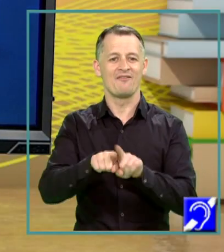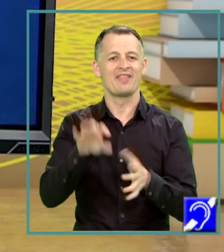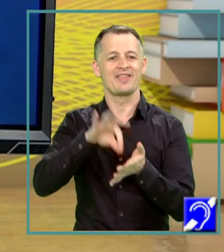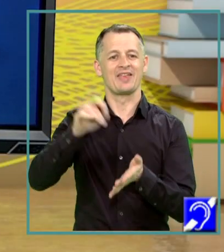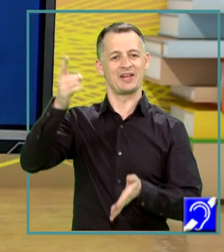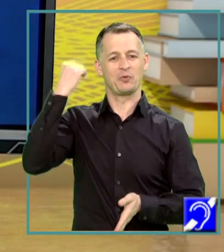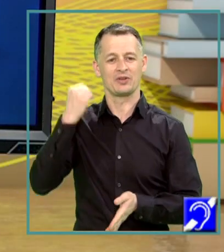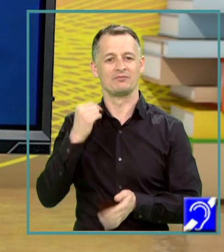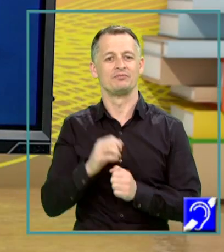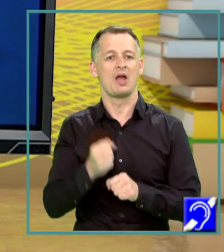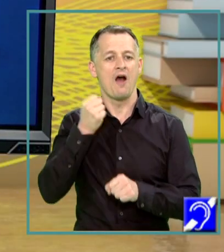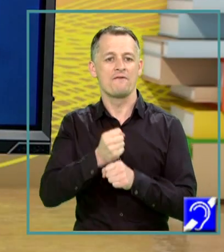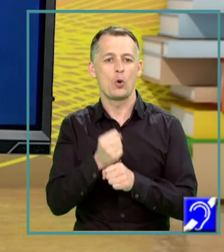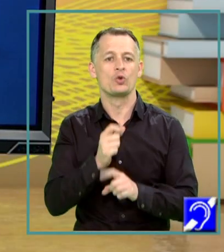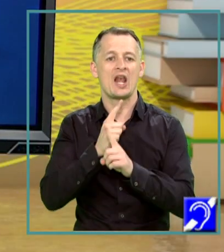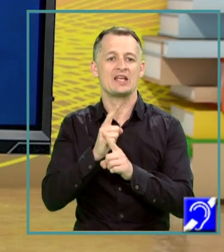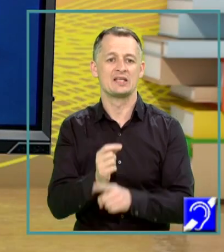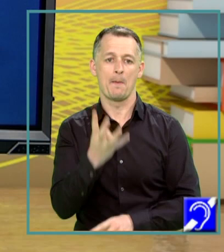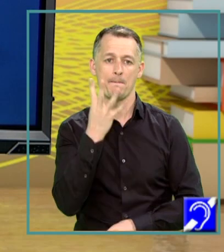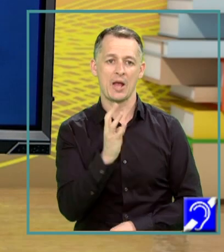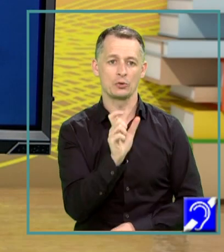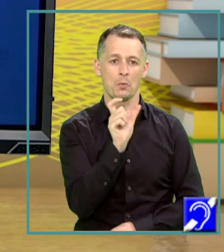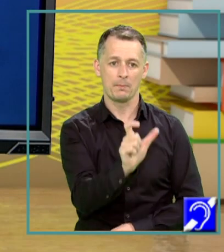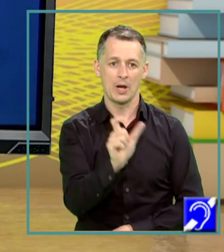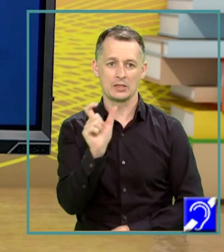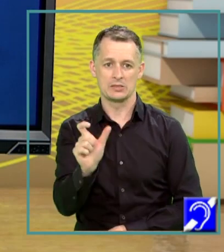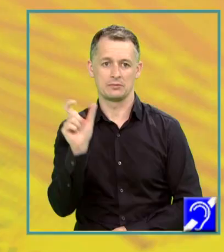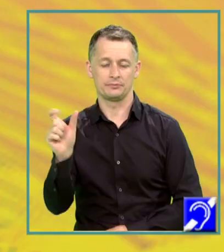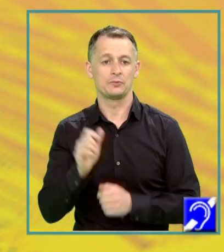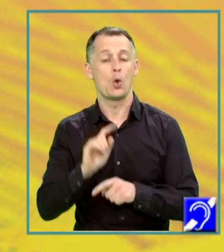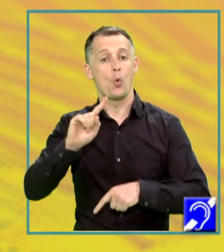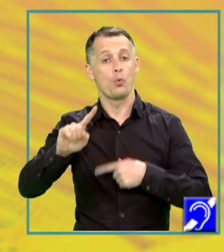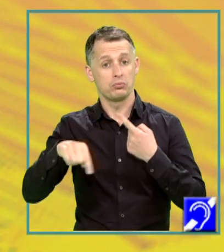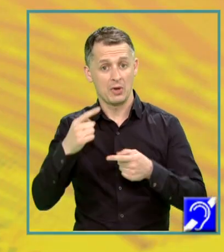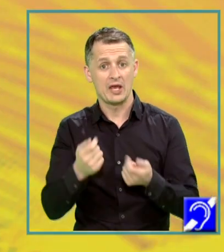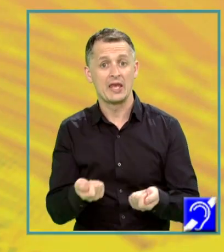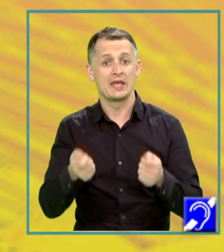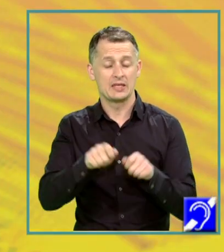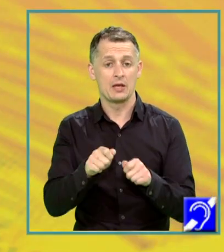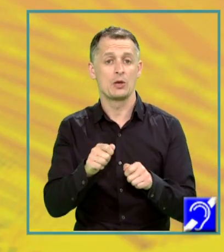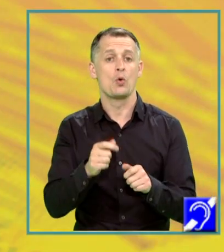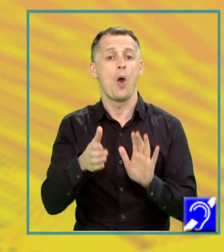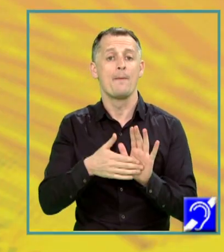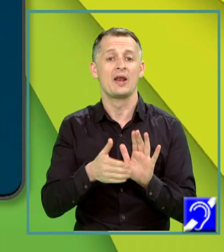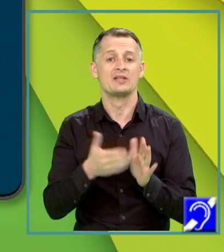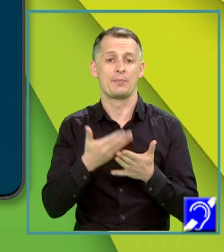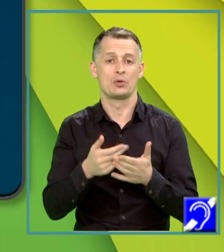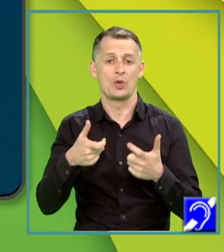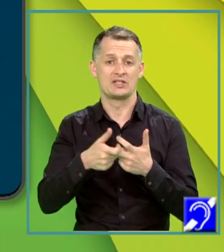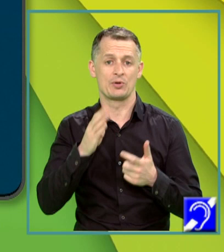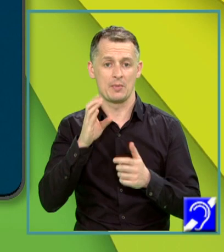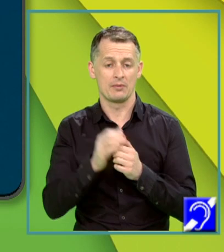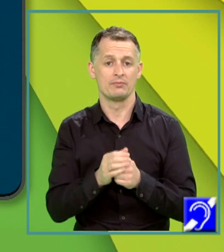am structurat lecția în patru părți urmând să o încheiem cu aplicațiile pentru bac cele patru părți sunt